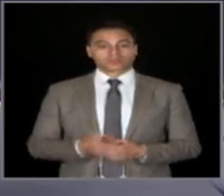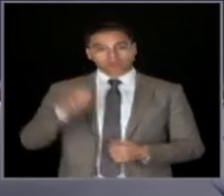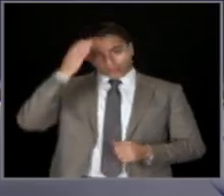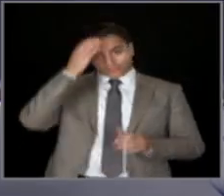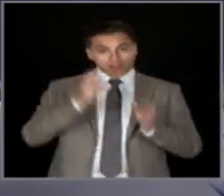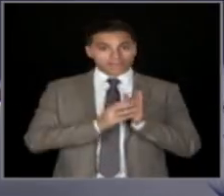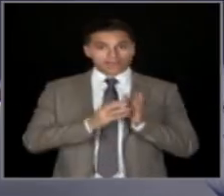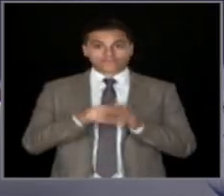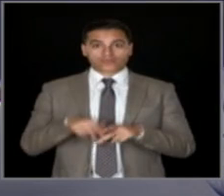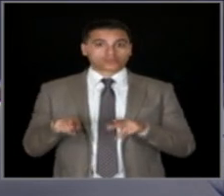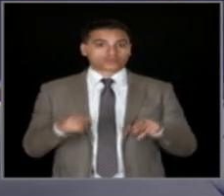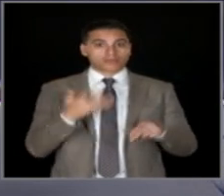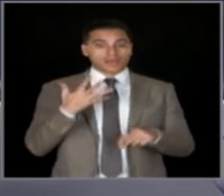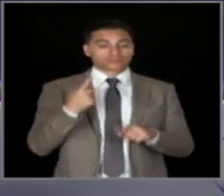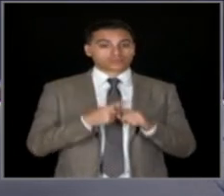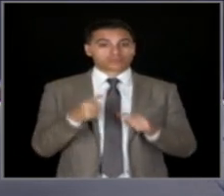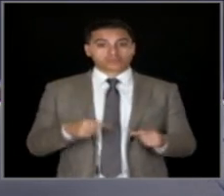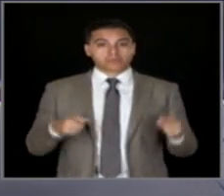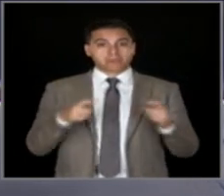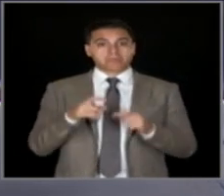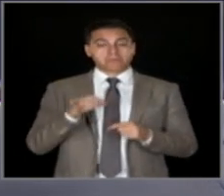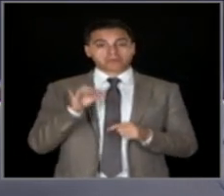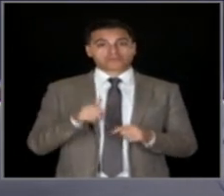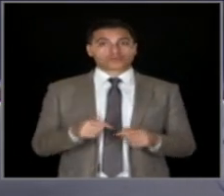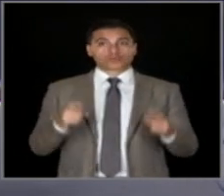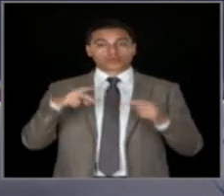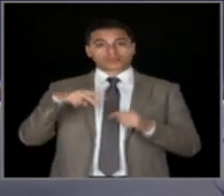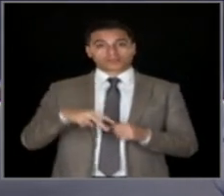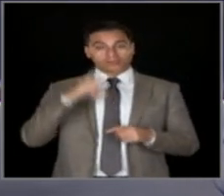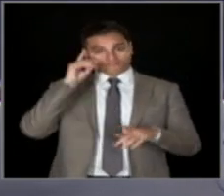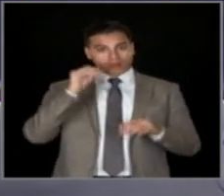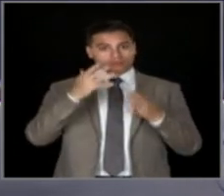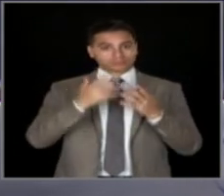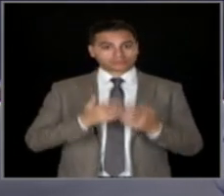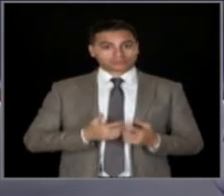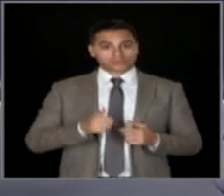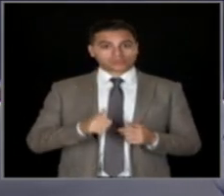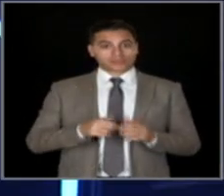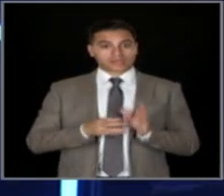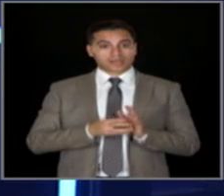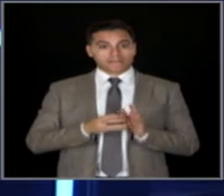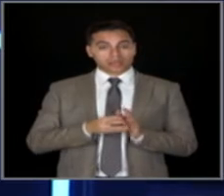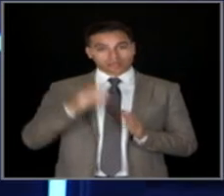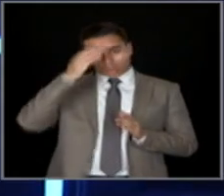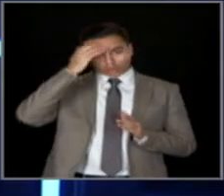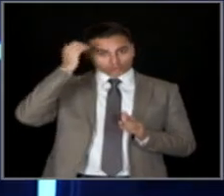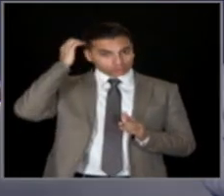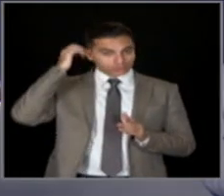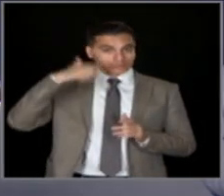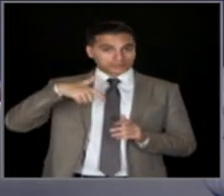مباراه الجامعات الموسم الخامس ومباراه مهمه في دور الثمانية، وهفكركم بالنتيجه. جامعه اسيوط